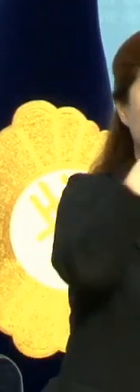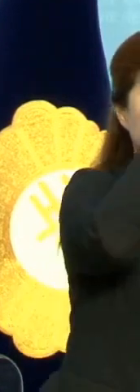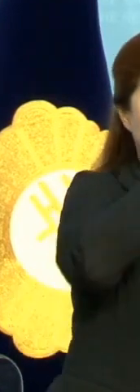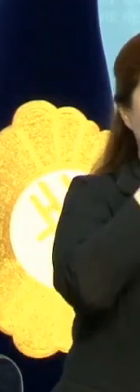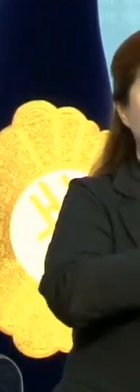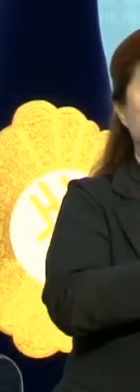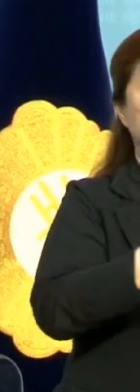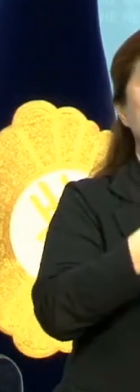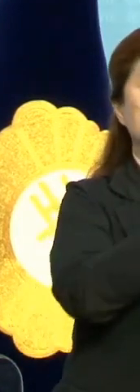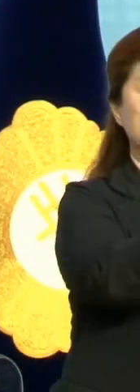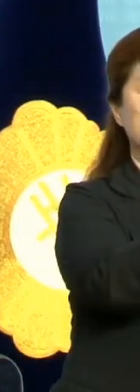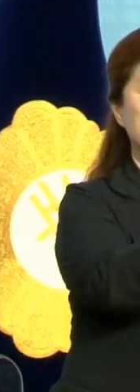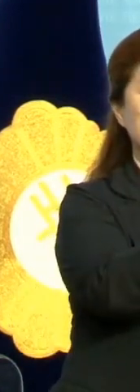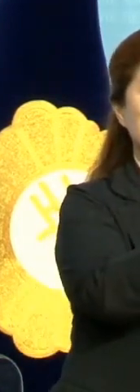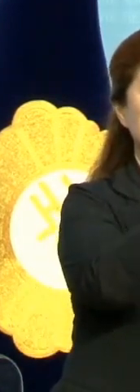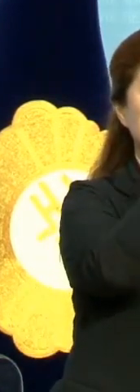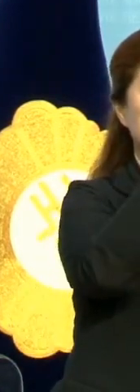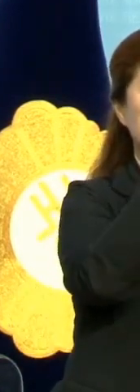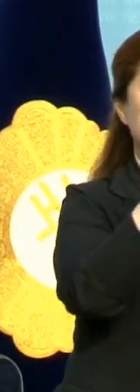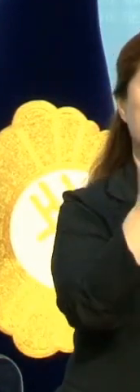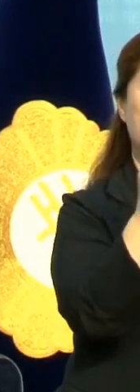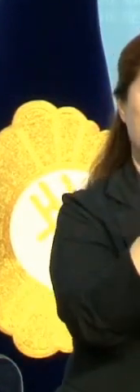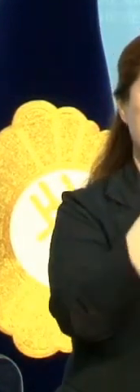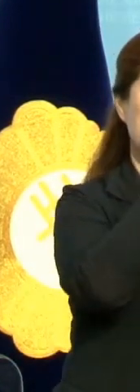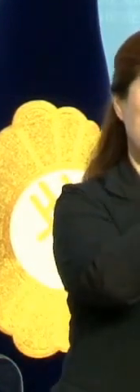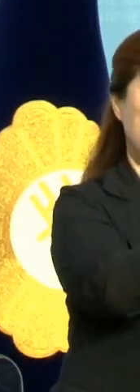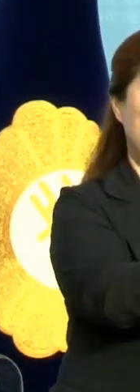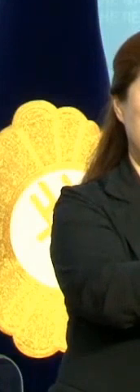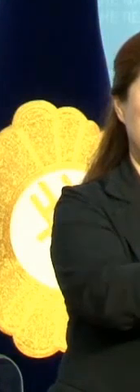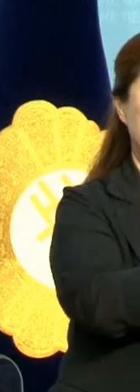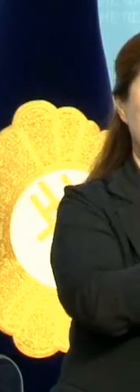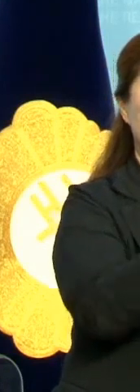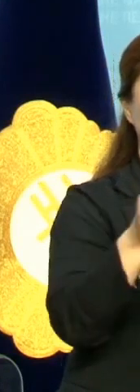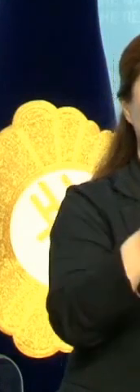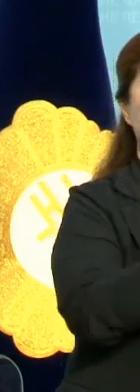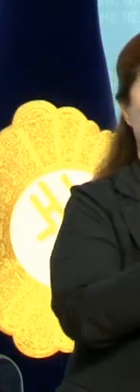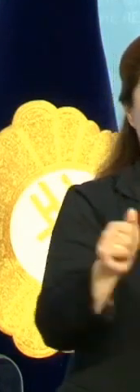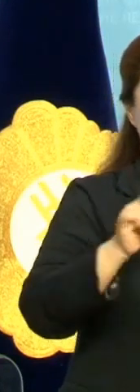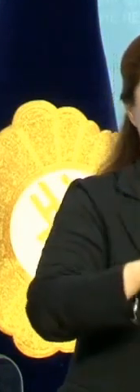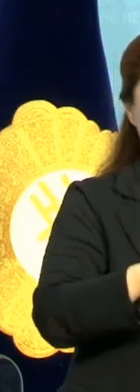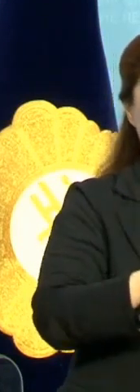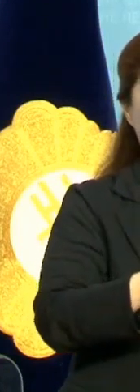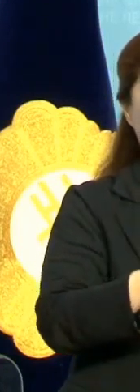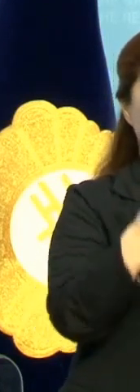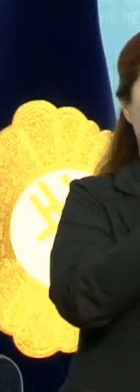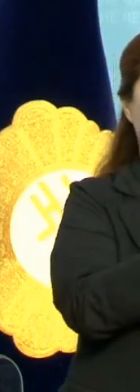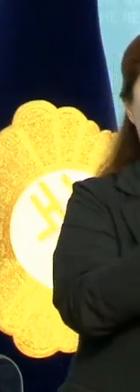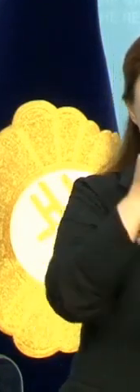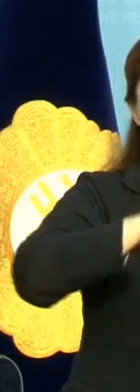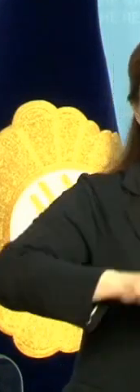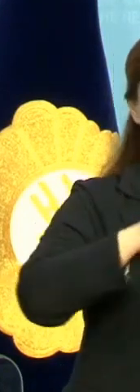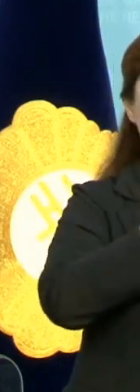촉구합니다. 이재용의 지시로 투자자에 대한 신의성실 의무를 위반한 삼성증권